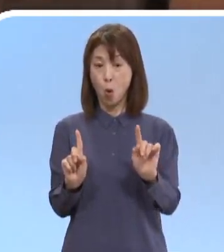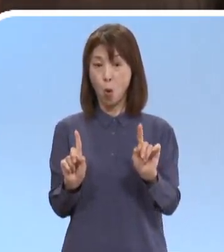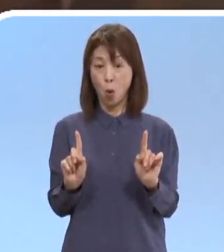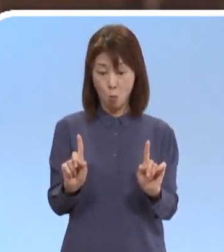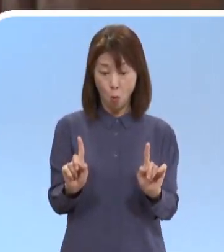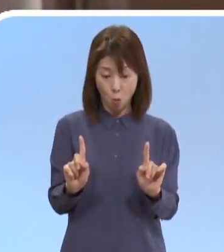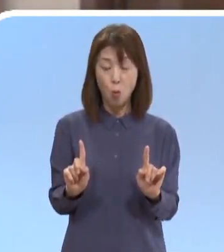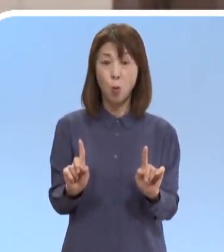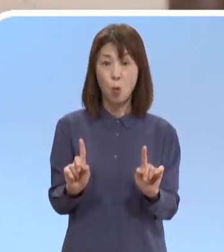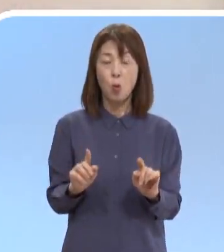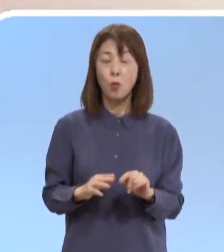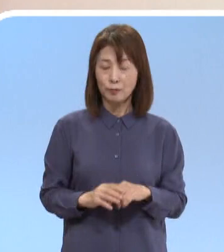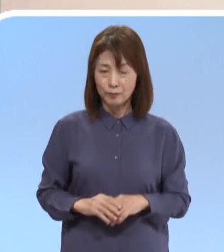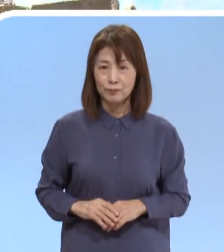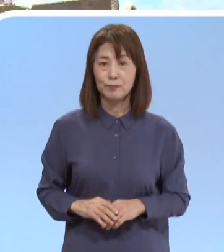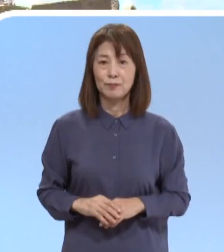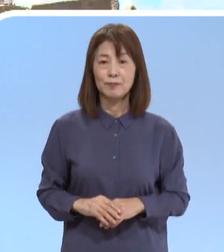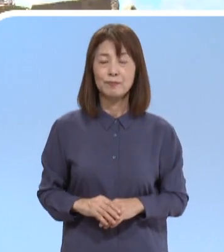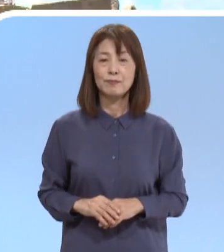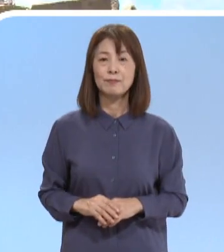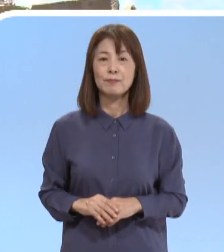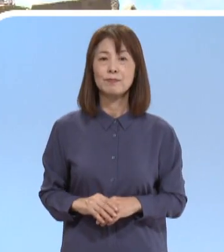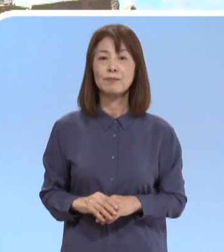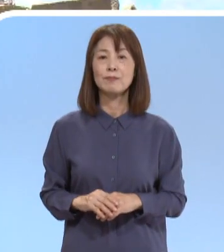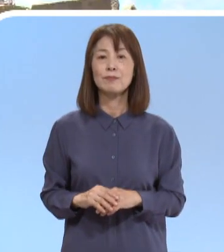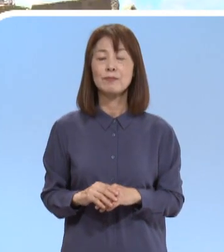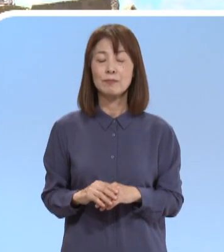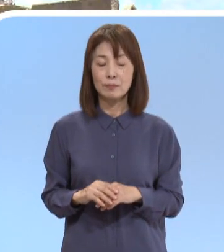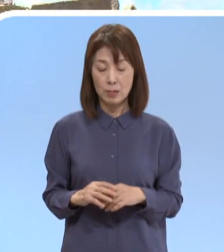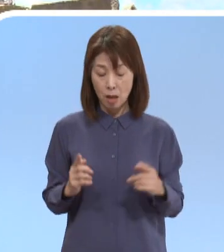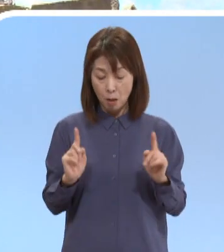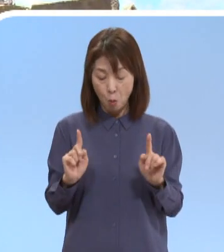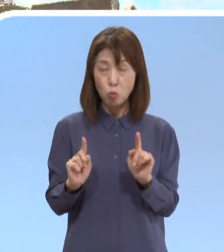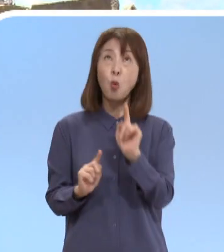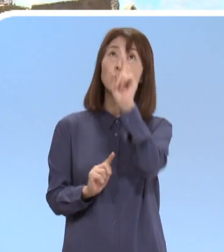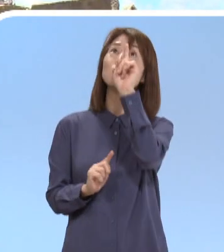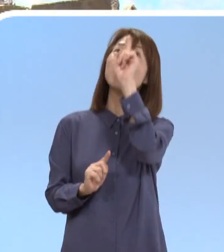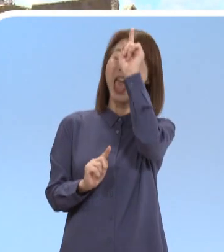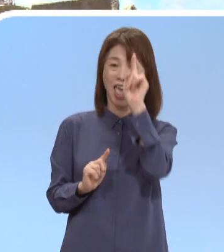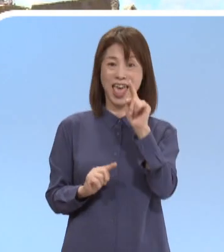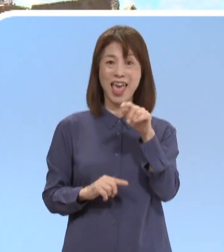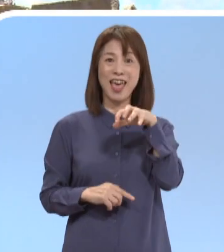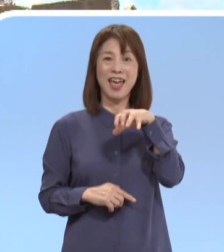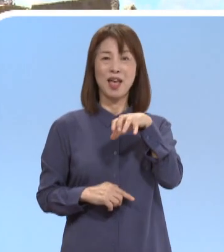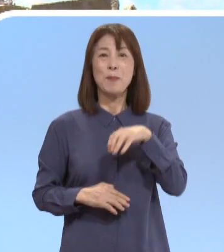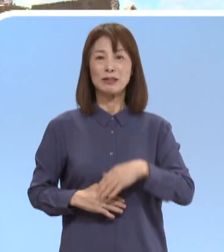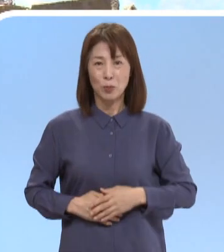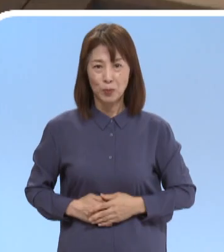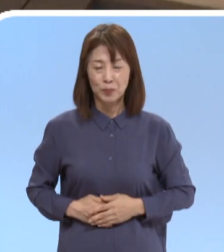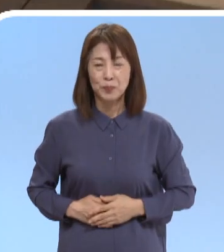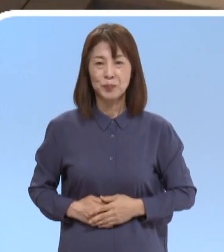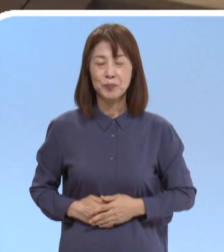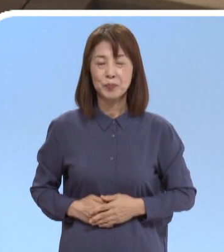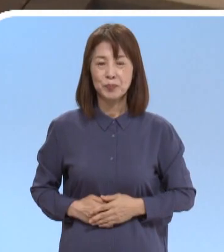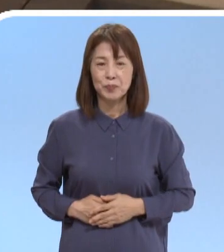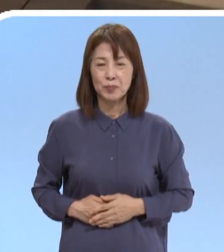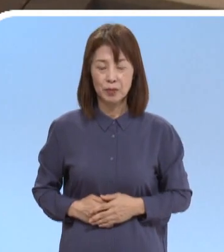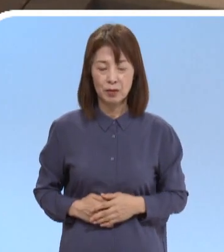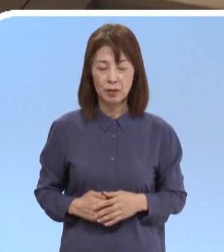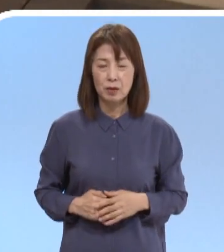はい、 あ、今これ門の上ですか。今、 はい、そうです。ここ門の真上になります、 ね、あ、今下ね、はい、声が聞こえます。 門の